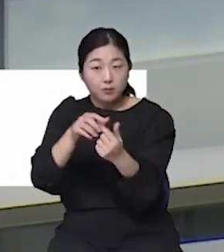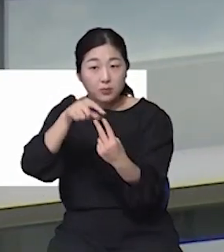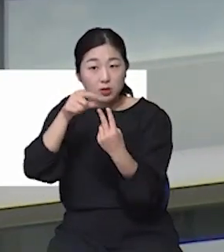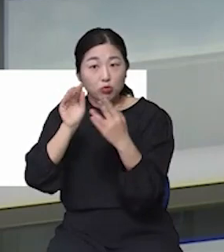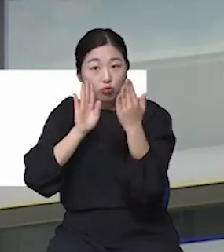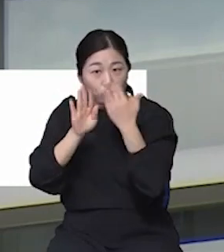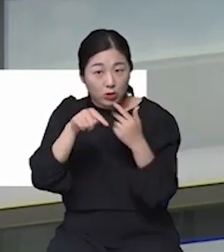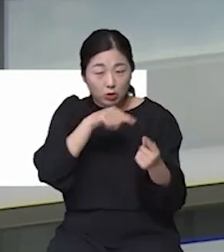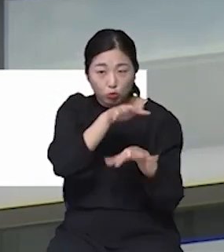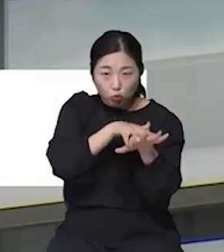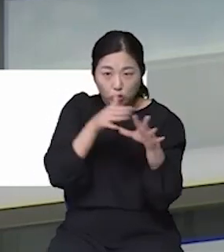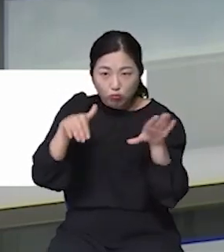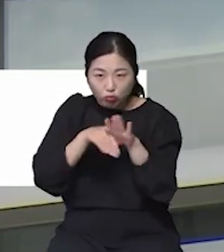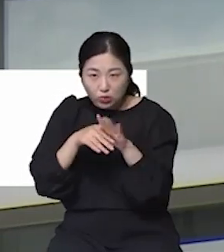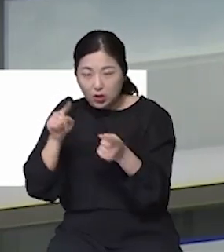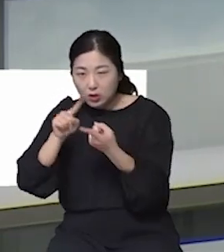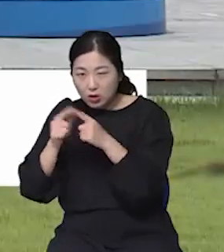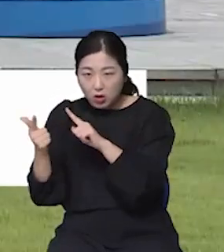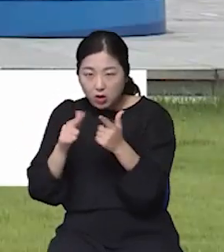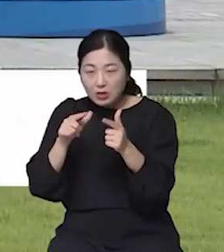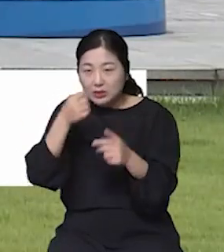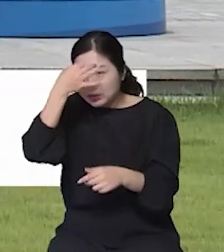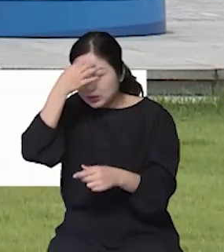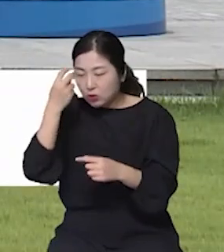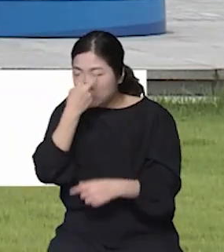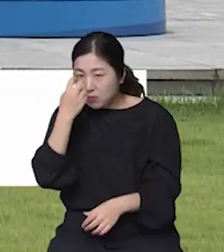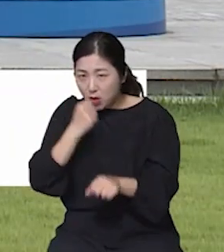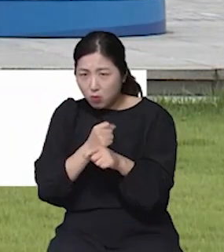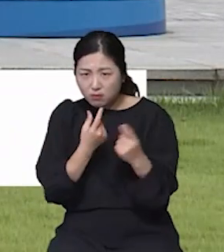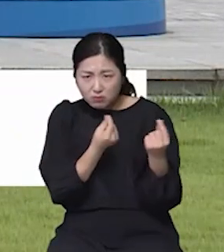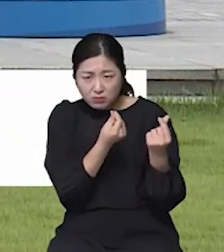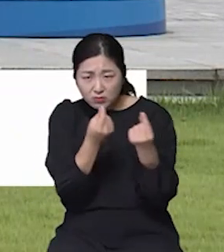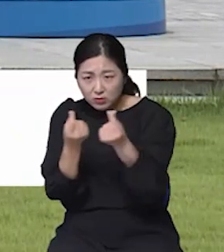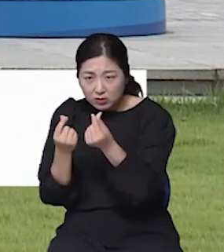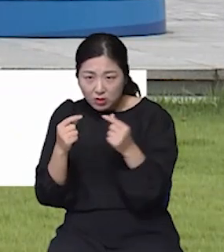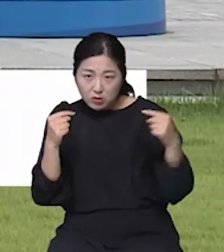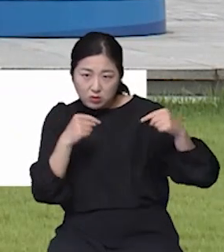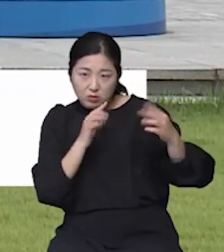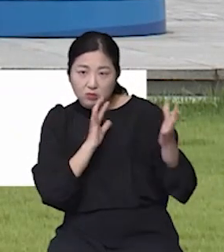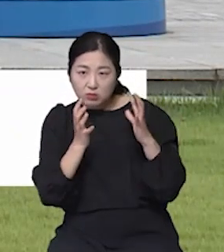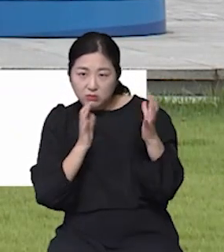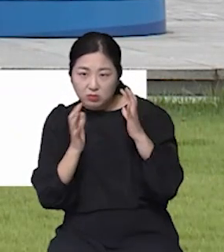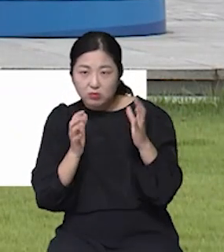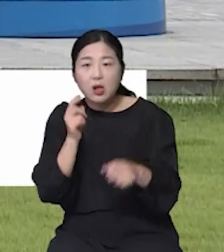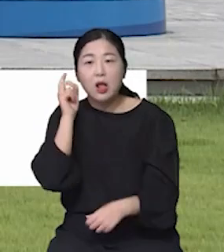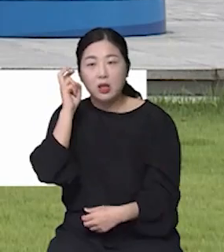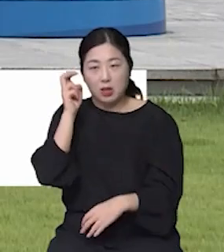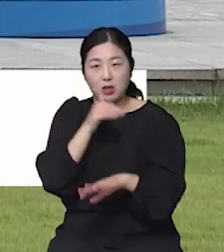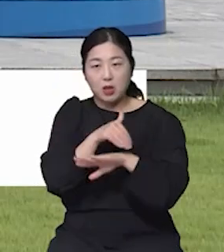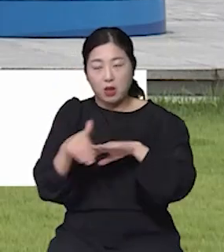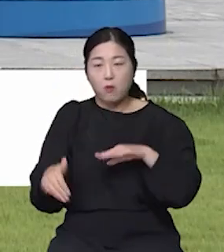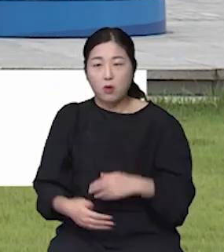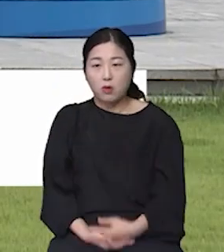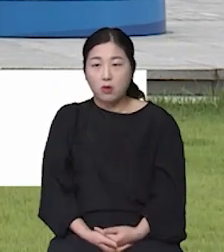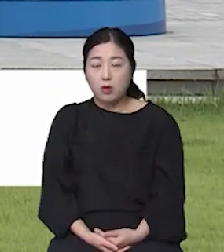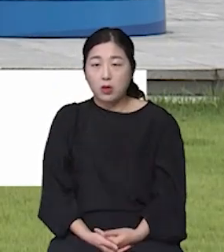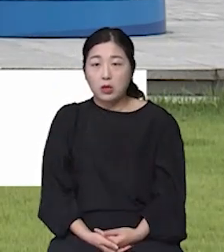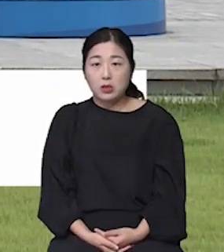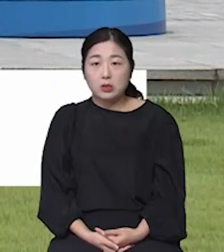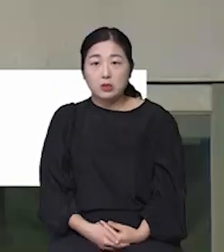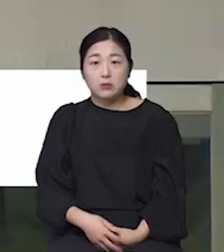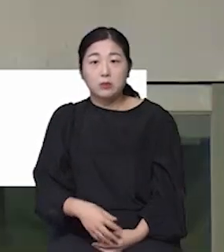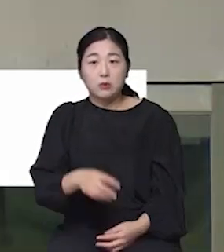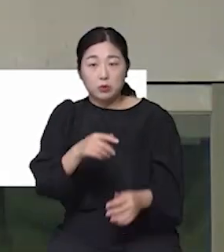경영 전반과 조직 문화를 점검하고 유사 중복 기능 조정 의견 등을 제시할 걸로 보입니다. 지난달